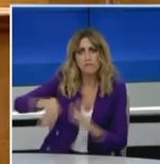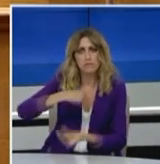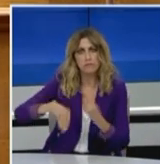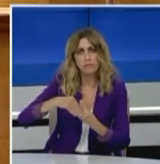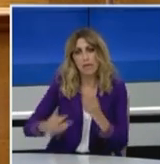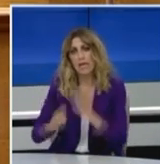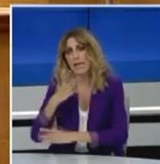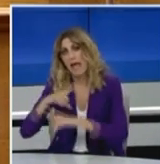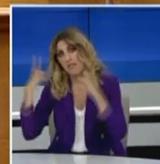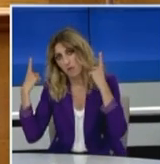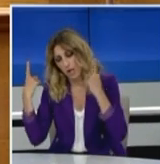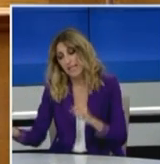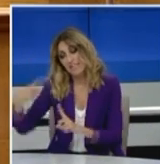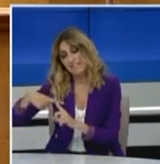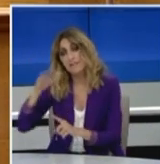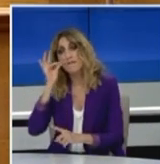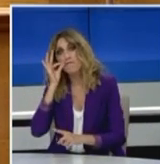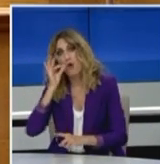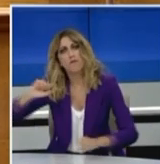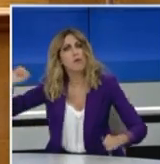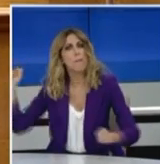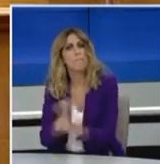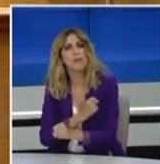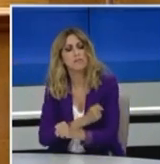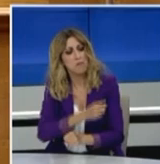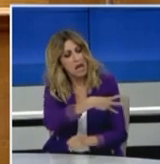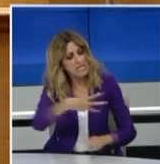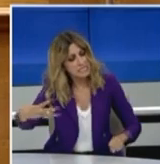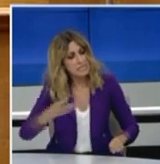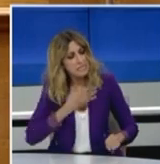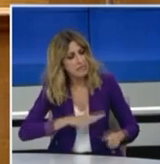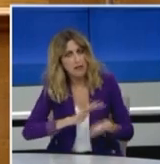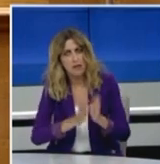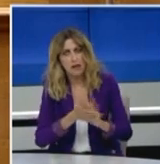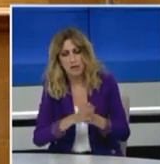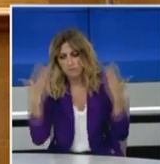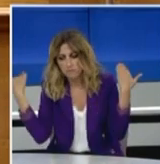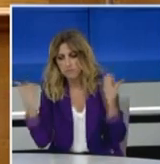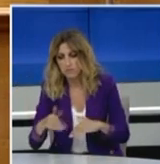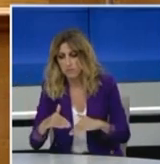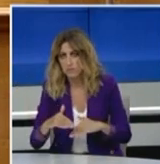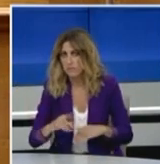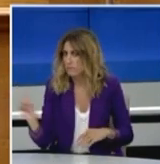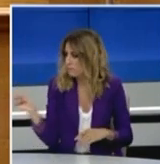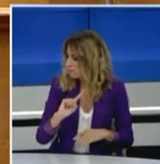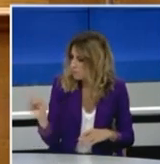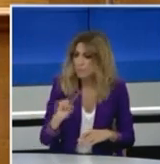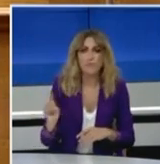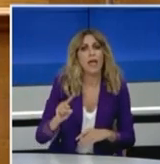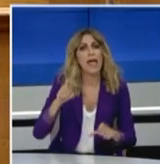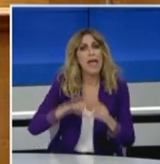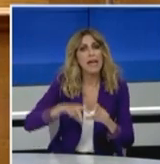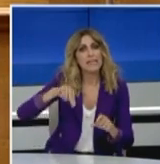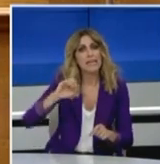στα περισκευωρίας, παρόλο που αυτό το διάστημα ήρθαν στην επιφάνεια στοιχεία για επαφές της Νοβάρτης